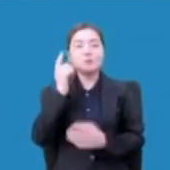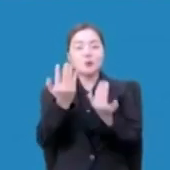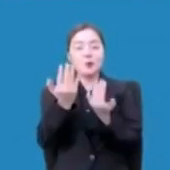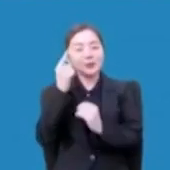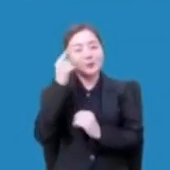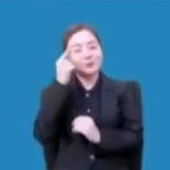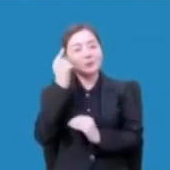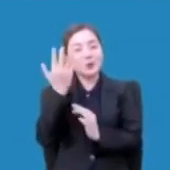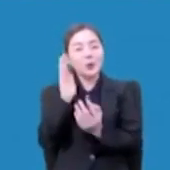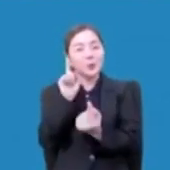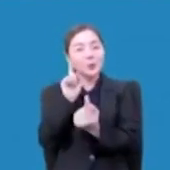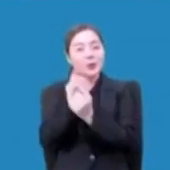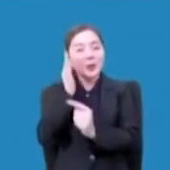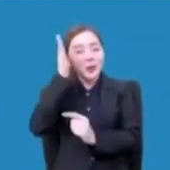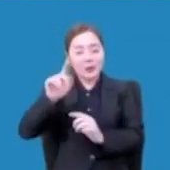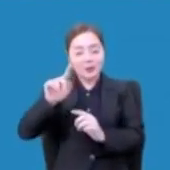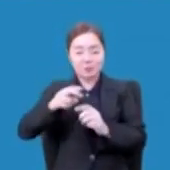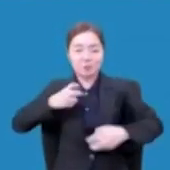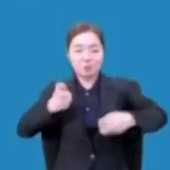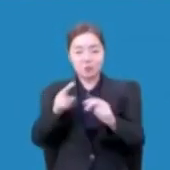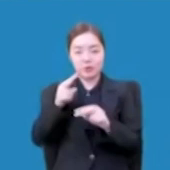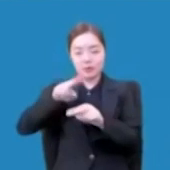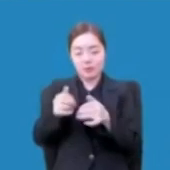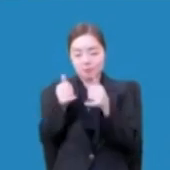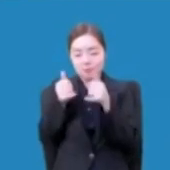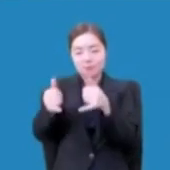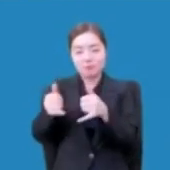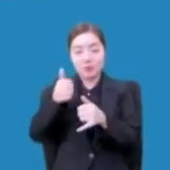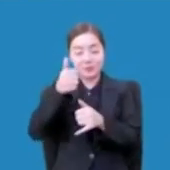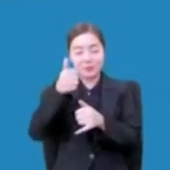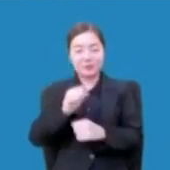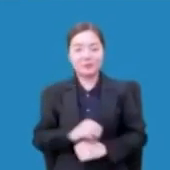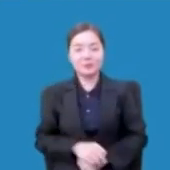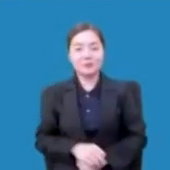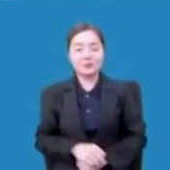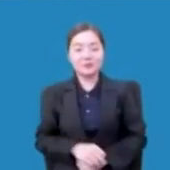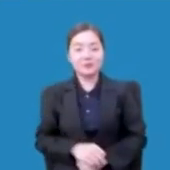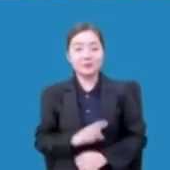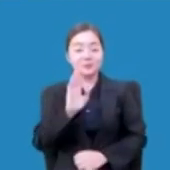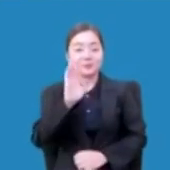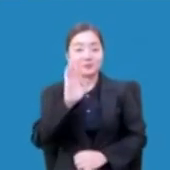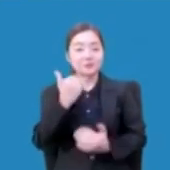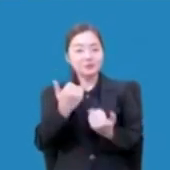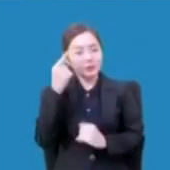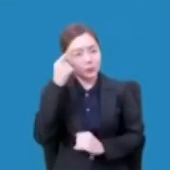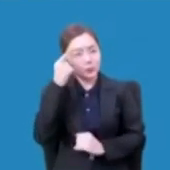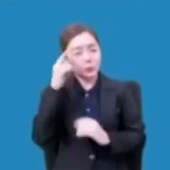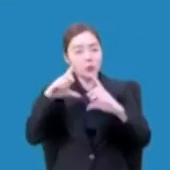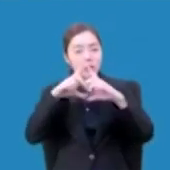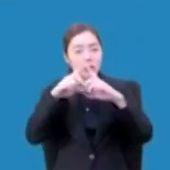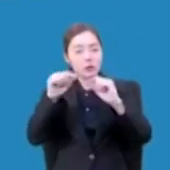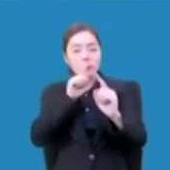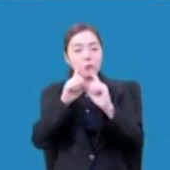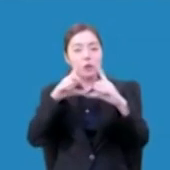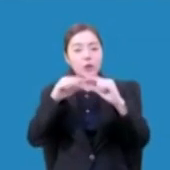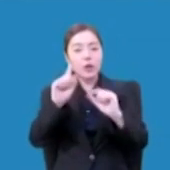กันแบบอวตารเลยนะครับไม่ใช่คนกับอวตารนะครับคุณสุริชัยมานั่งอยู่ตรงนี้พอจะทราบไหมครับเรากำลังคุยกันอยู่ในประเด็นเรื่องของ AI